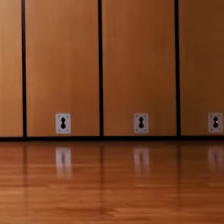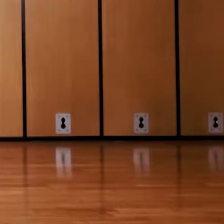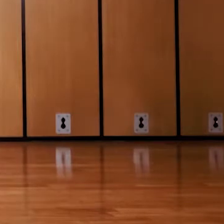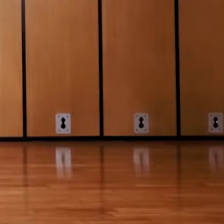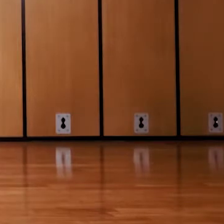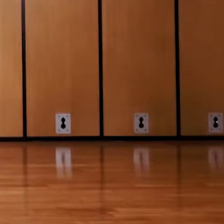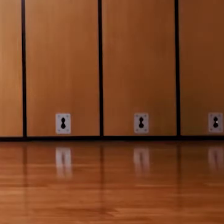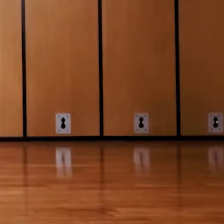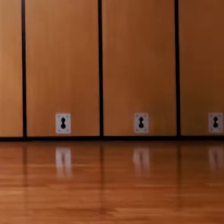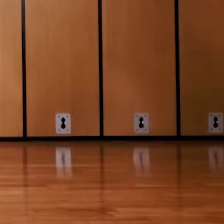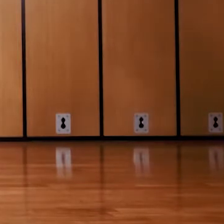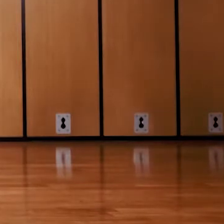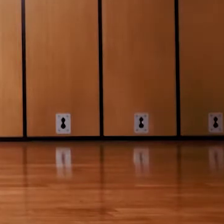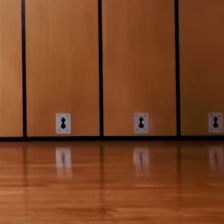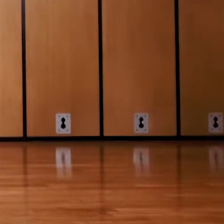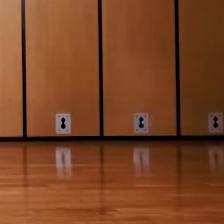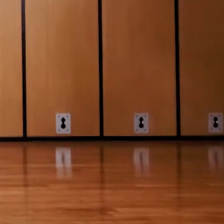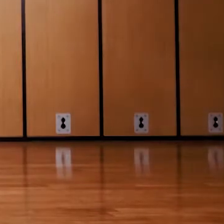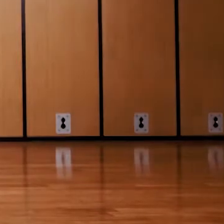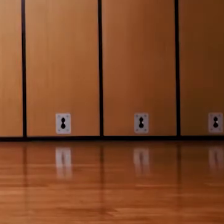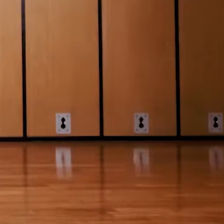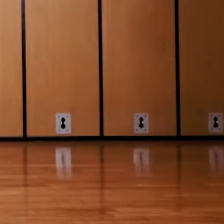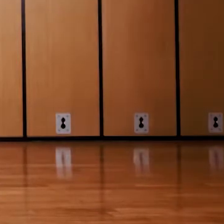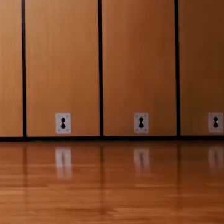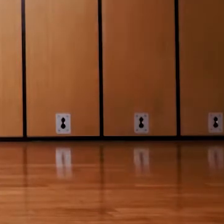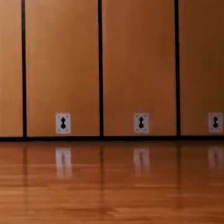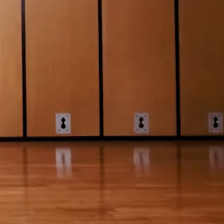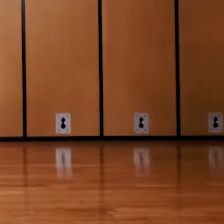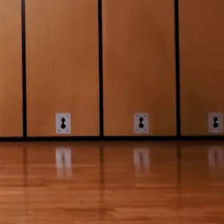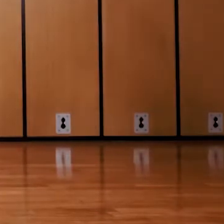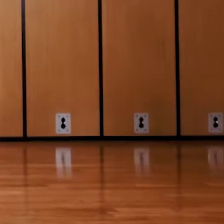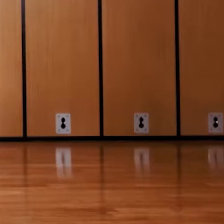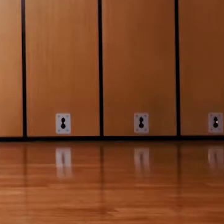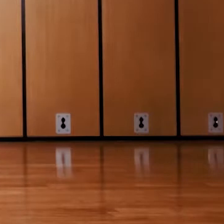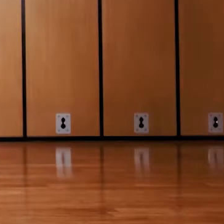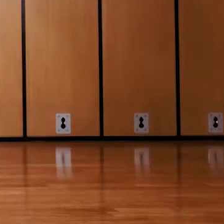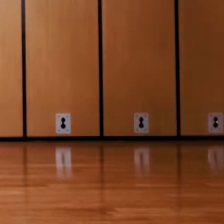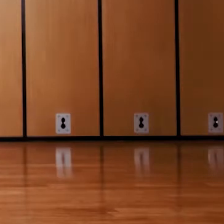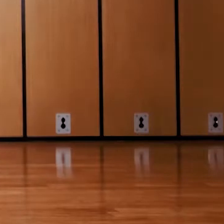спины, чтобы растянуть их обязательно. Для этого складываем руки в замок.